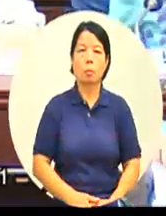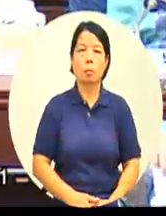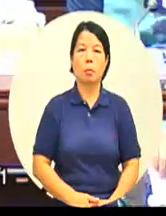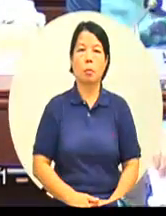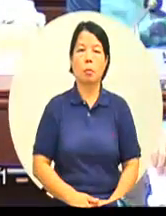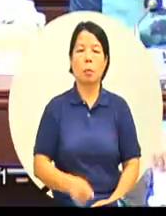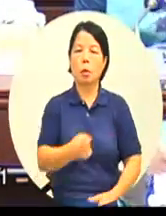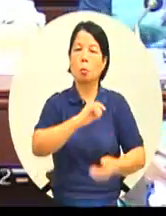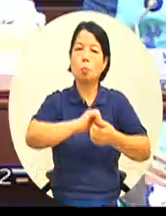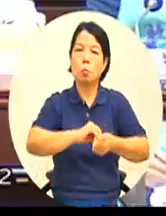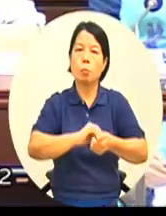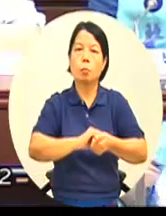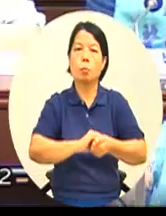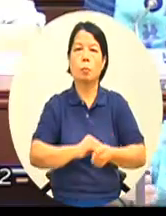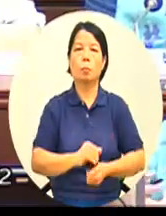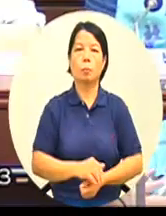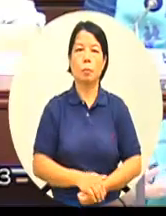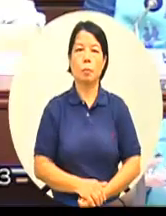能不一定是